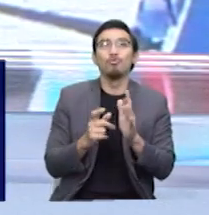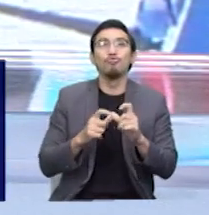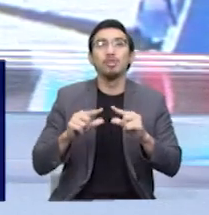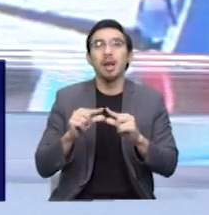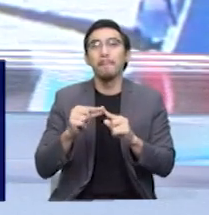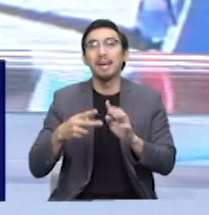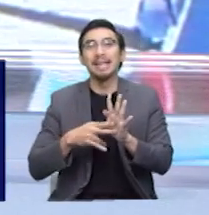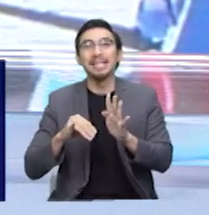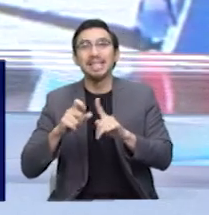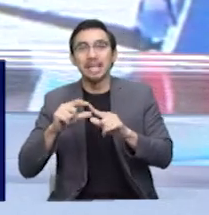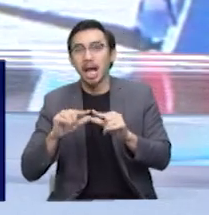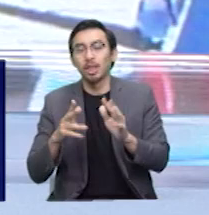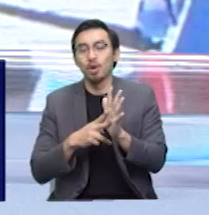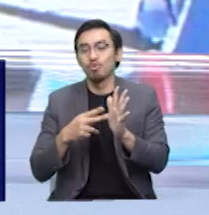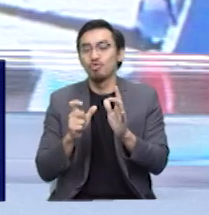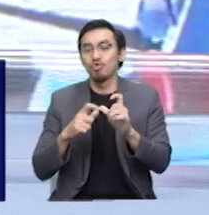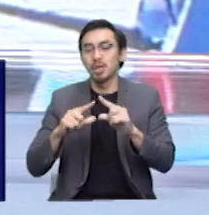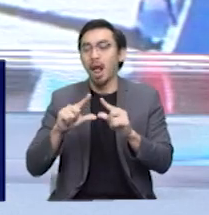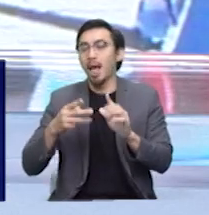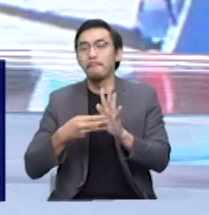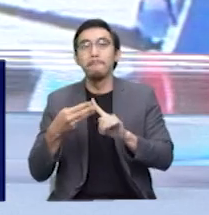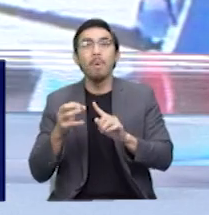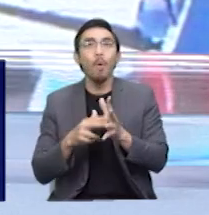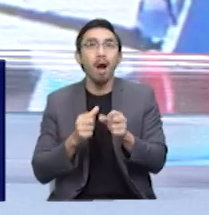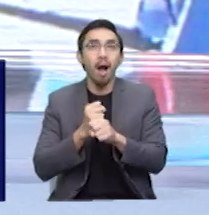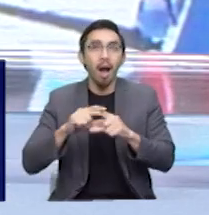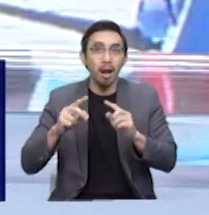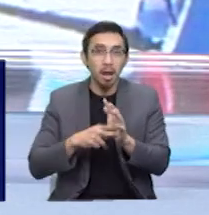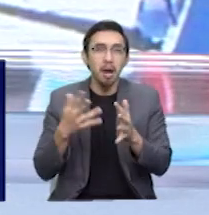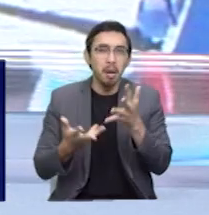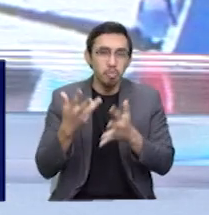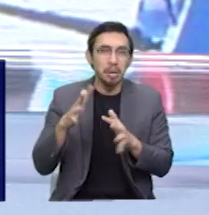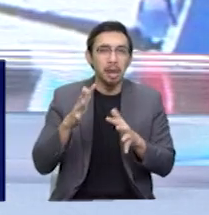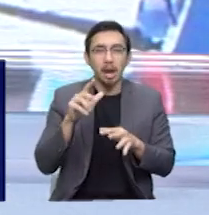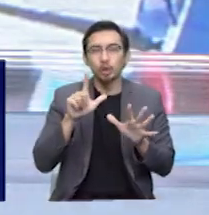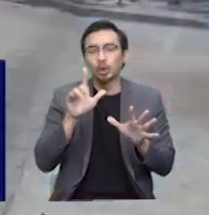Lembongan. Kunjungan wisatawan diprediksi mencapai 7.000 orang per hari.